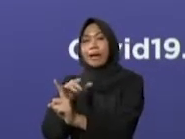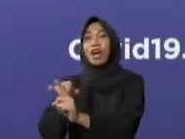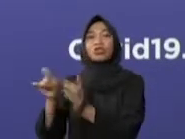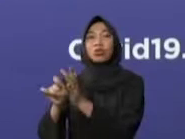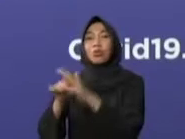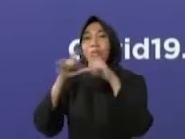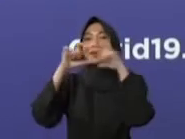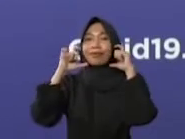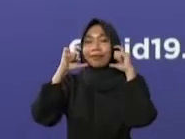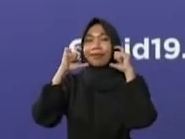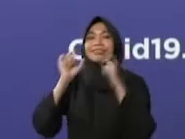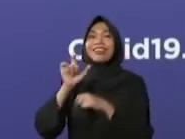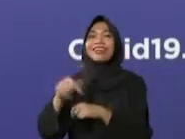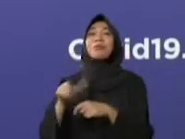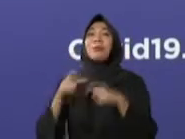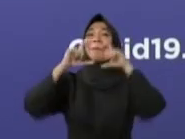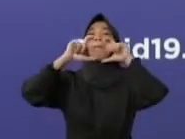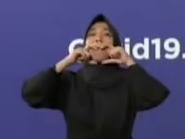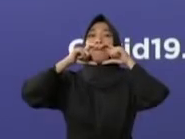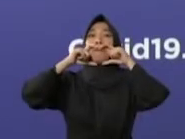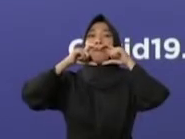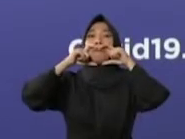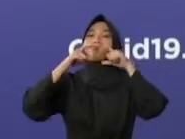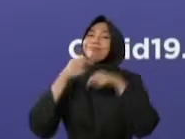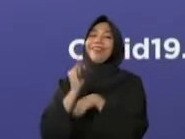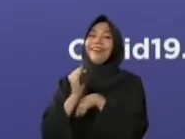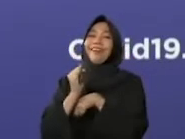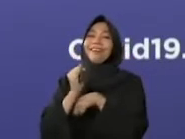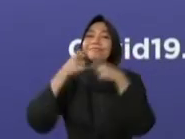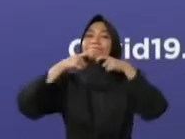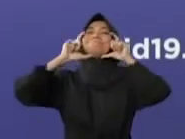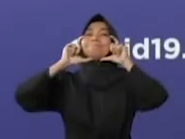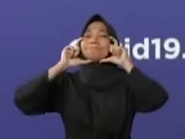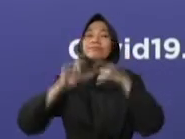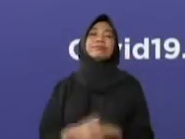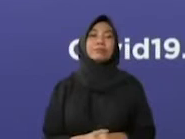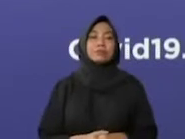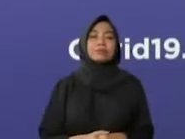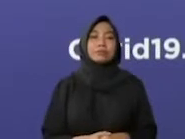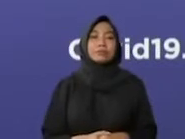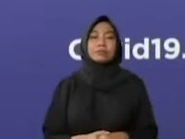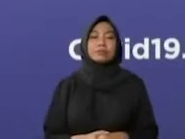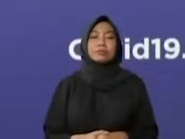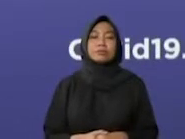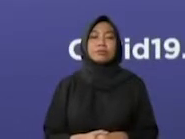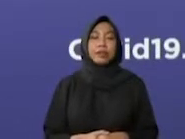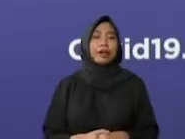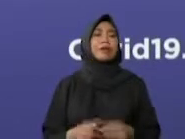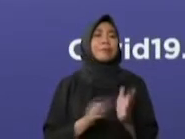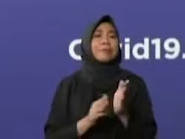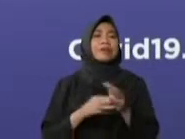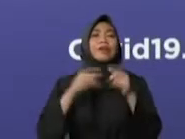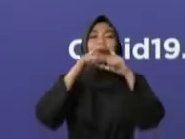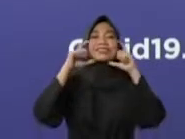tidak benar misalnya hanya menutup mulut saja tetapi hidungnya tidak ini menjadi penting yang harus kita edukasikan